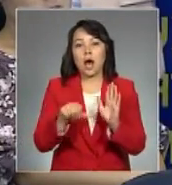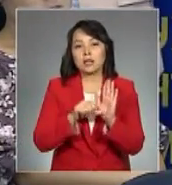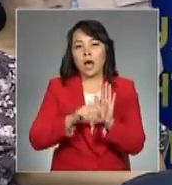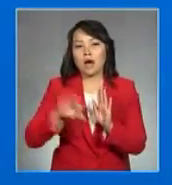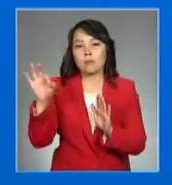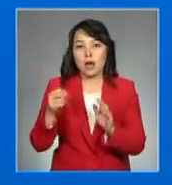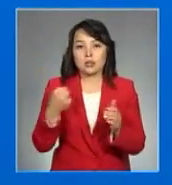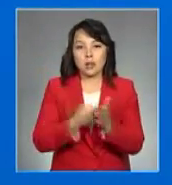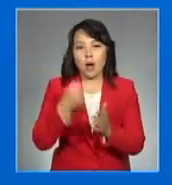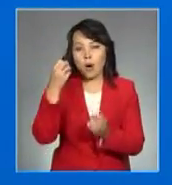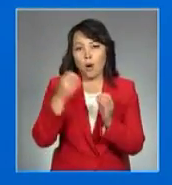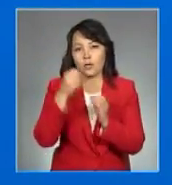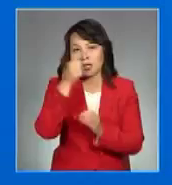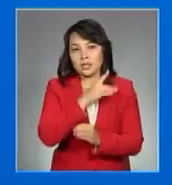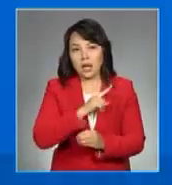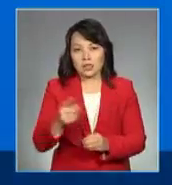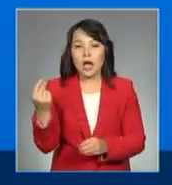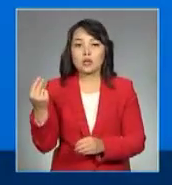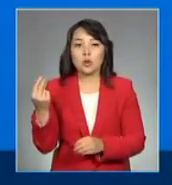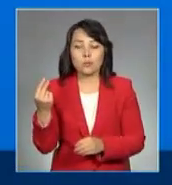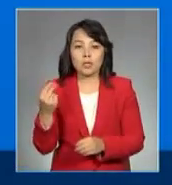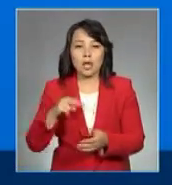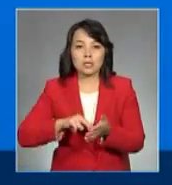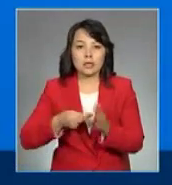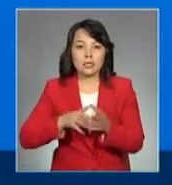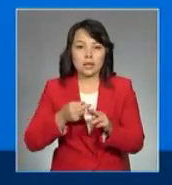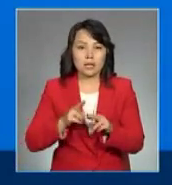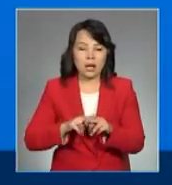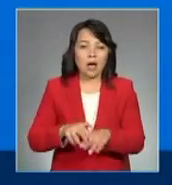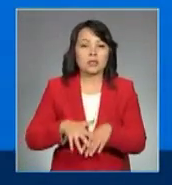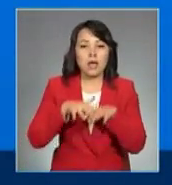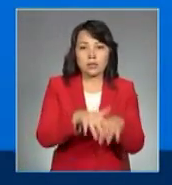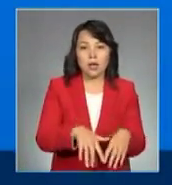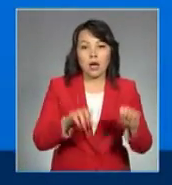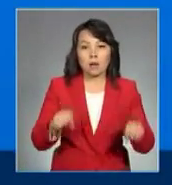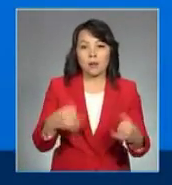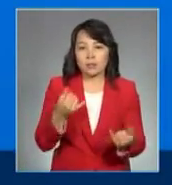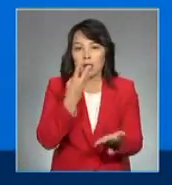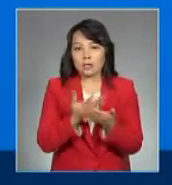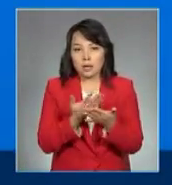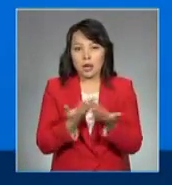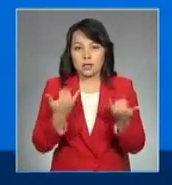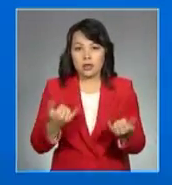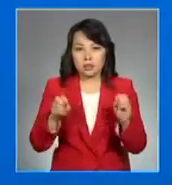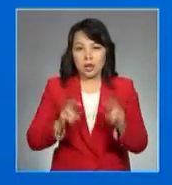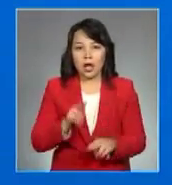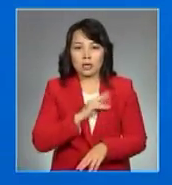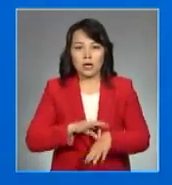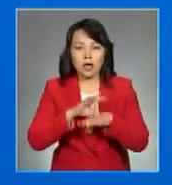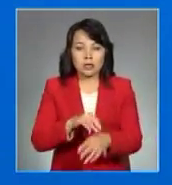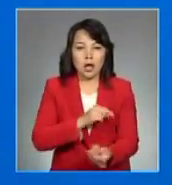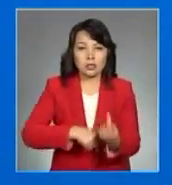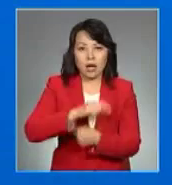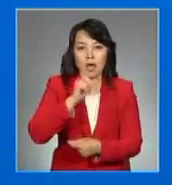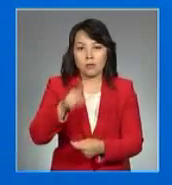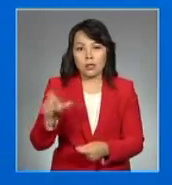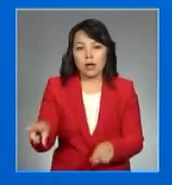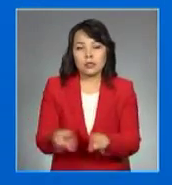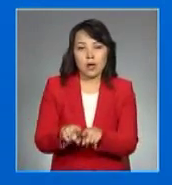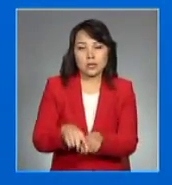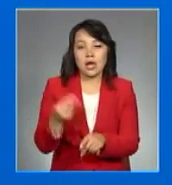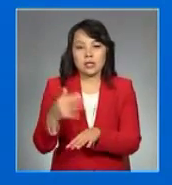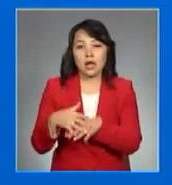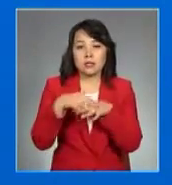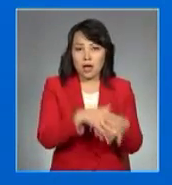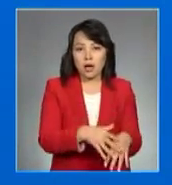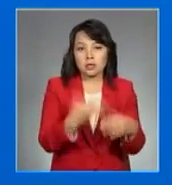несие 10 жылға дейінгі субсидия деген құралымыз бар. Субсидия құралы ол жаңағы кәсіпкерлердің банктерден алатын